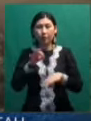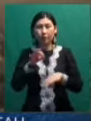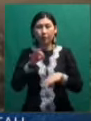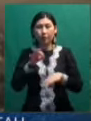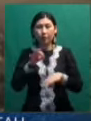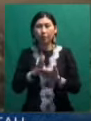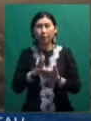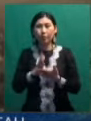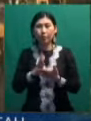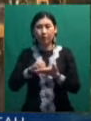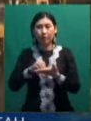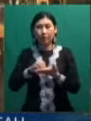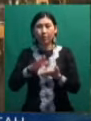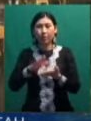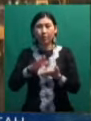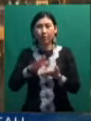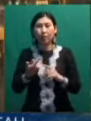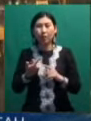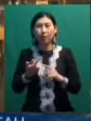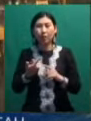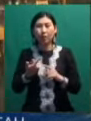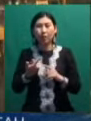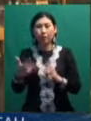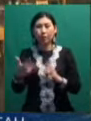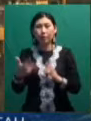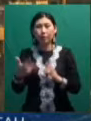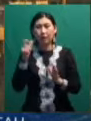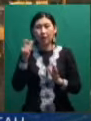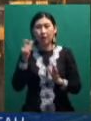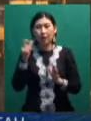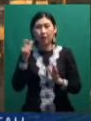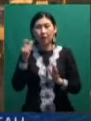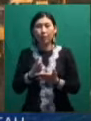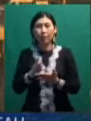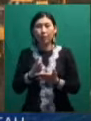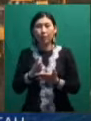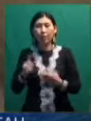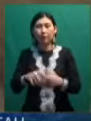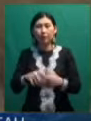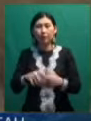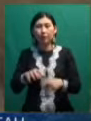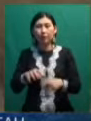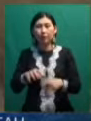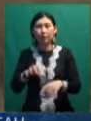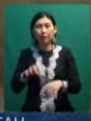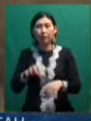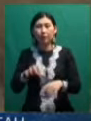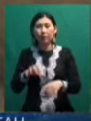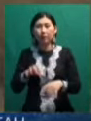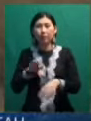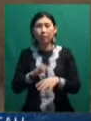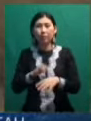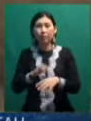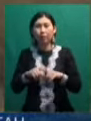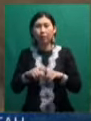болса, Құрманғазы және Индер ауданында 1 адамнан инфекция анықталған. Он науқаста ауру симптомды түрде өтуде. Соңғы